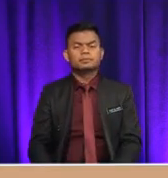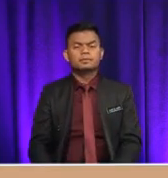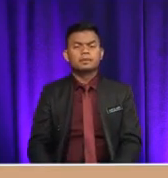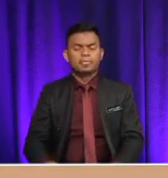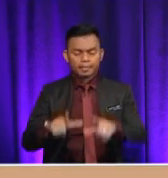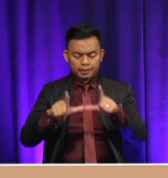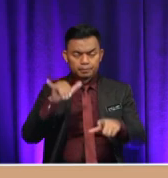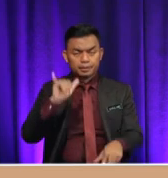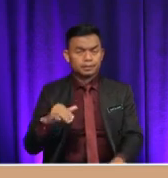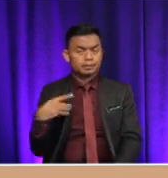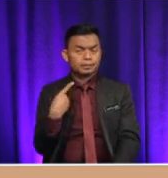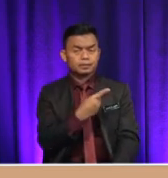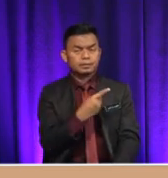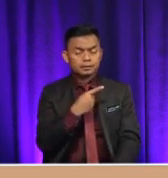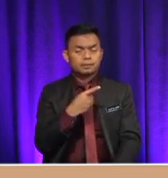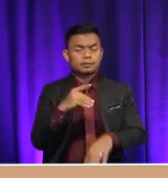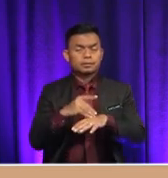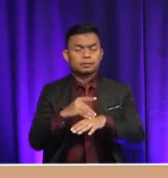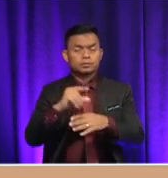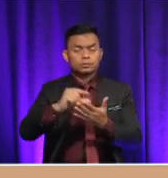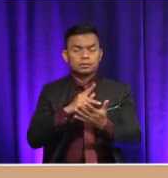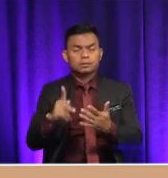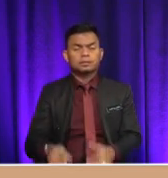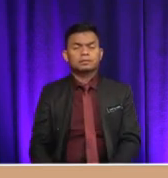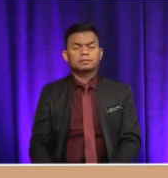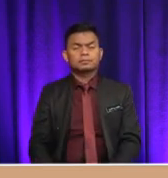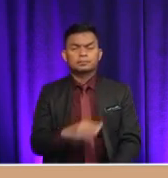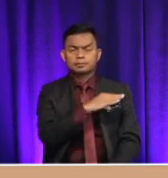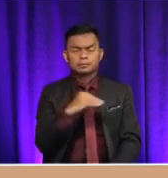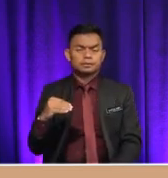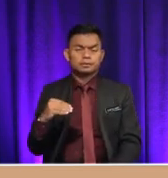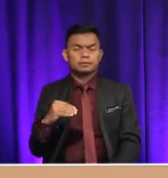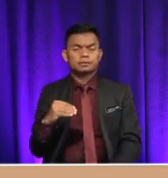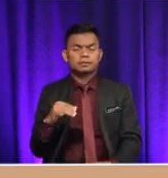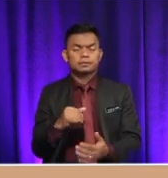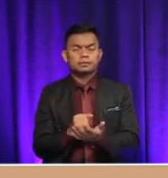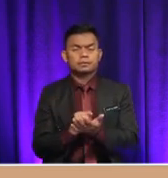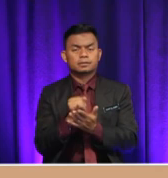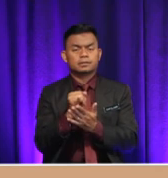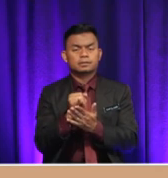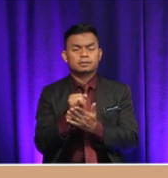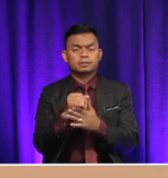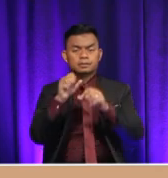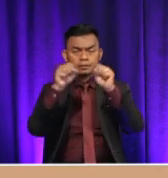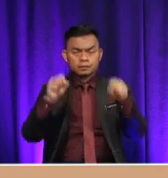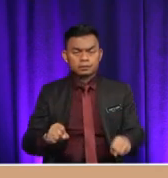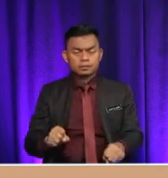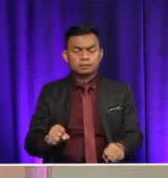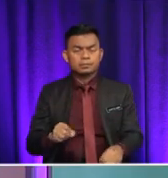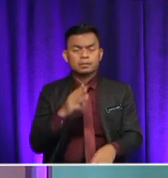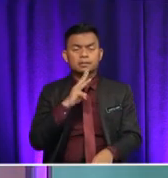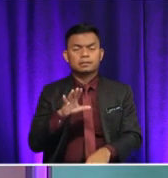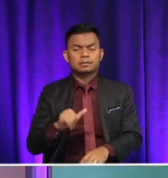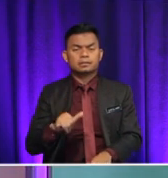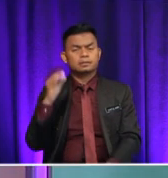injak dan pilih jenis sistem kekalahan air yang diapikasikan jadi bila ditengok lukisan